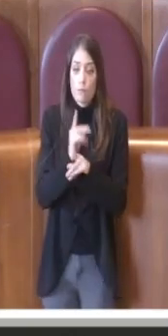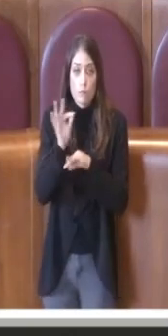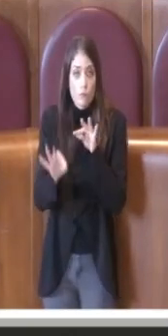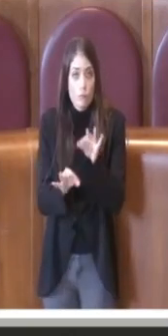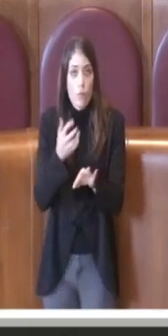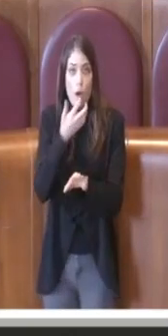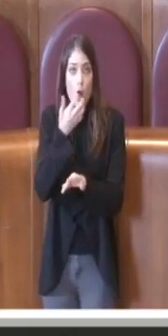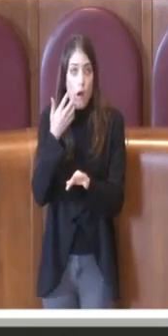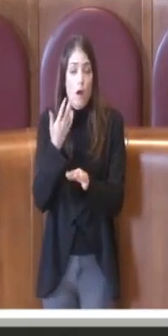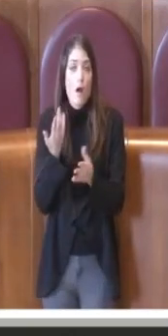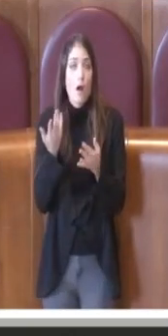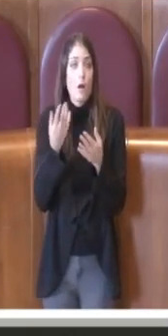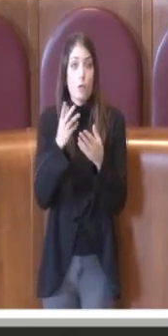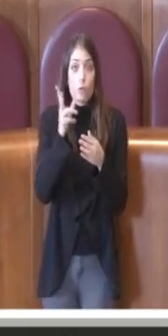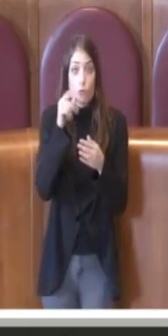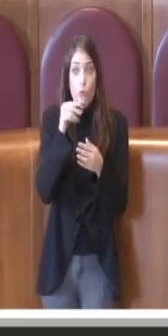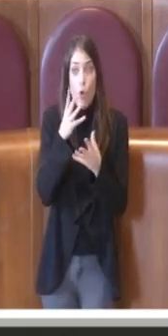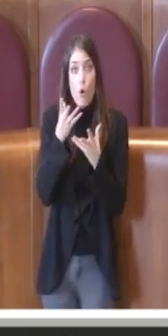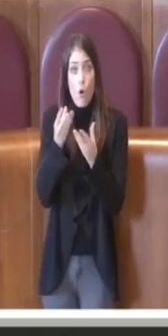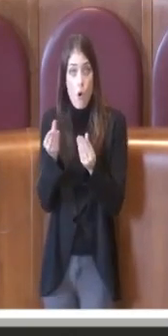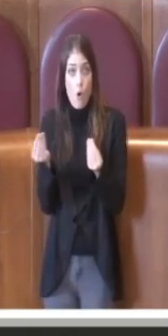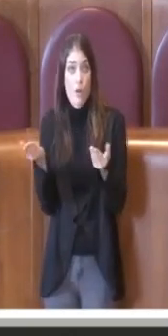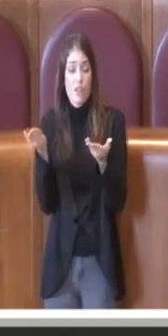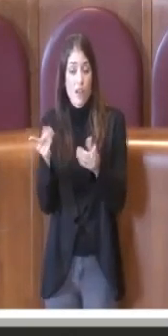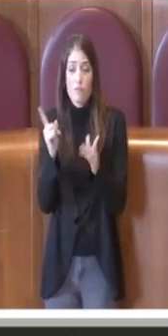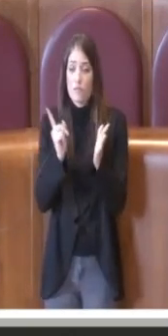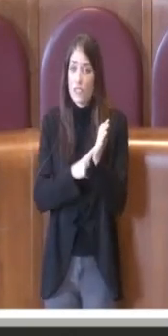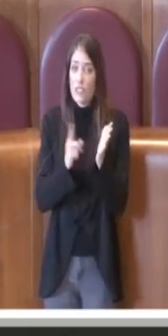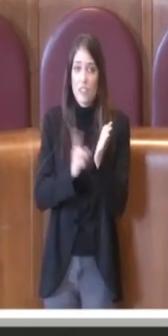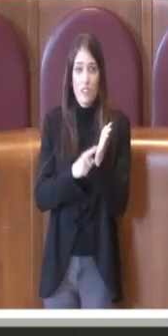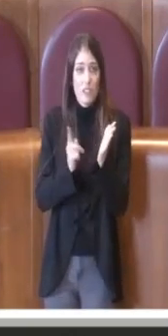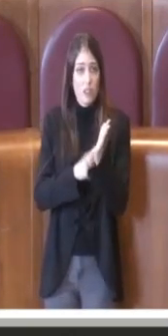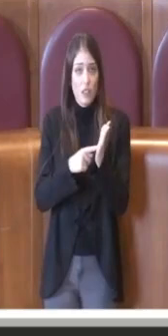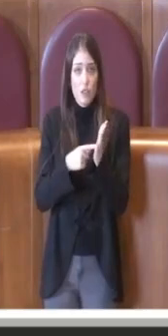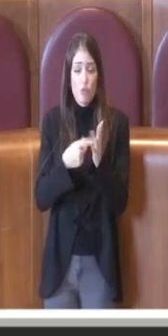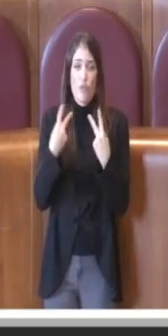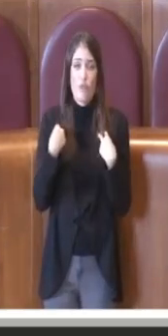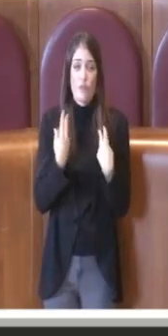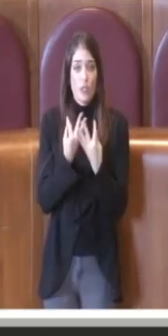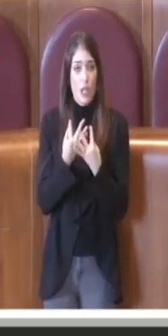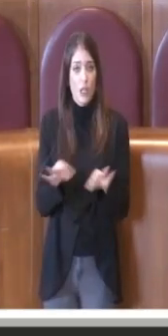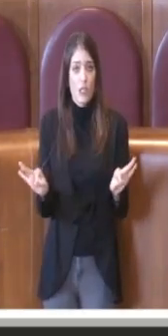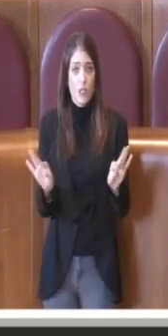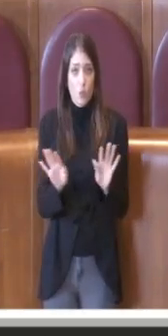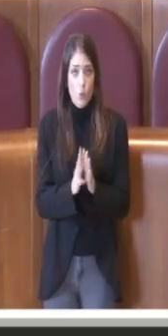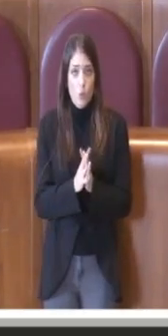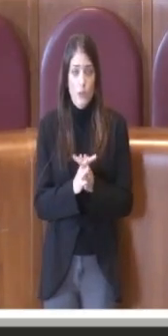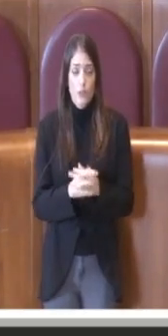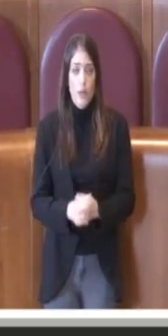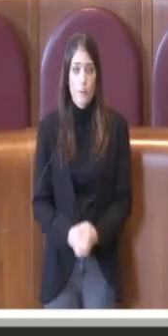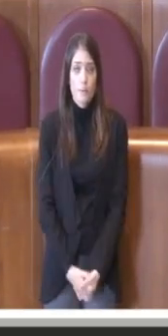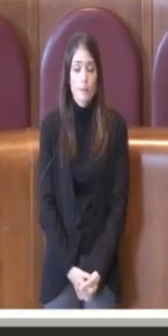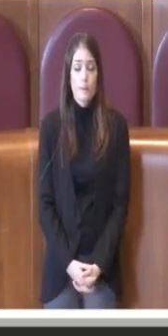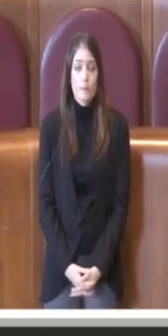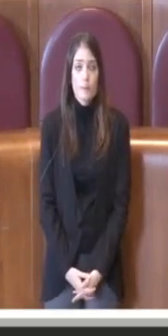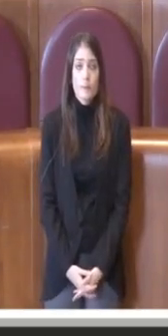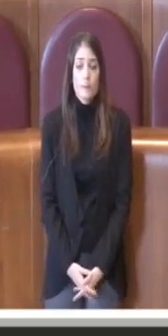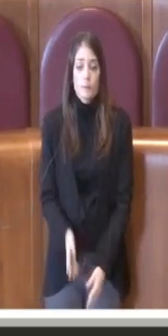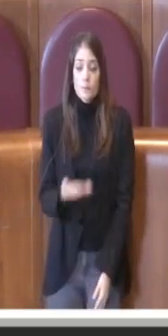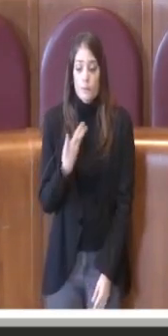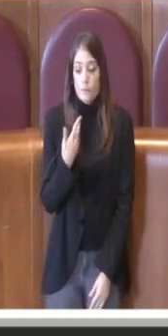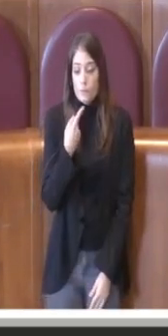delle molte donne che vi abitano e che hanno il diritto ad una vita dignitosa. Quindi io